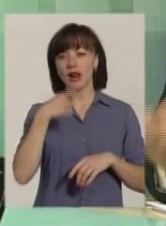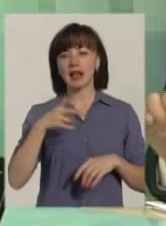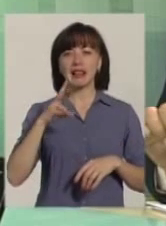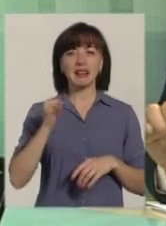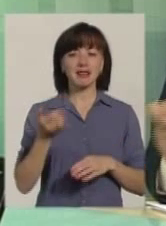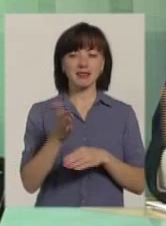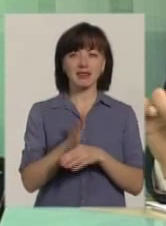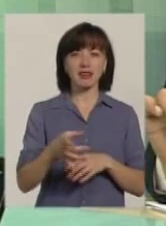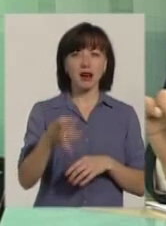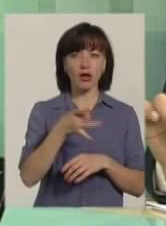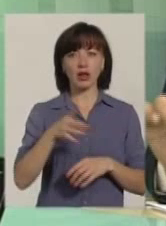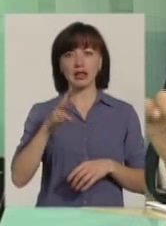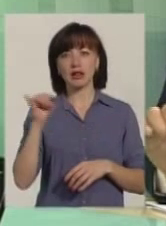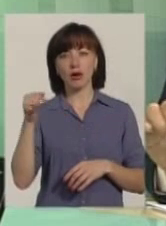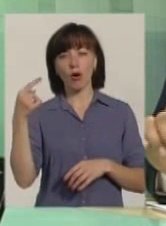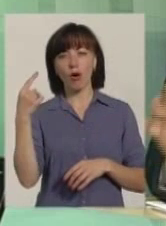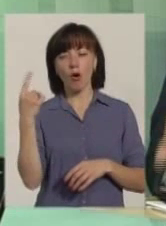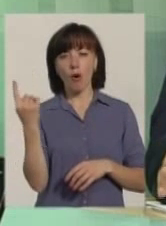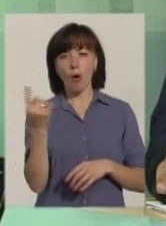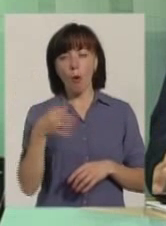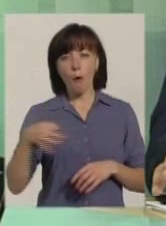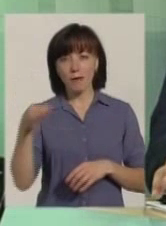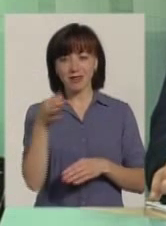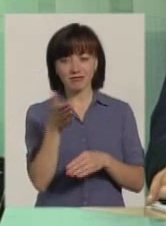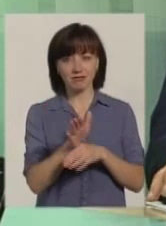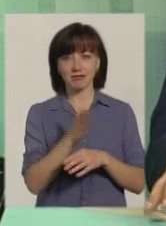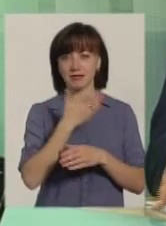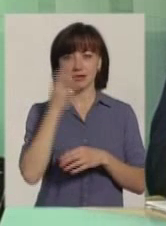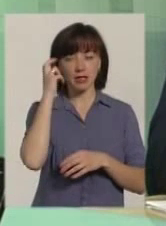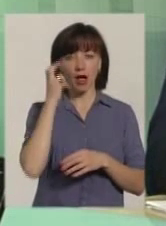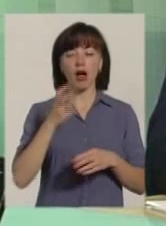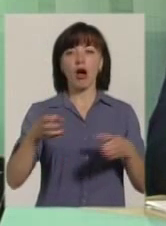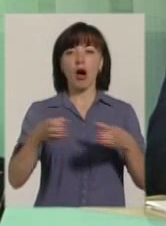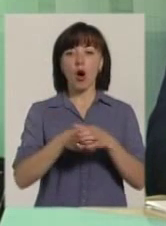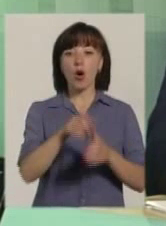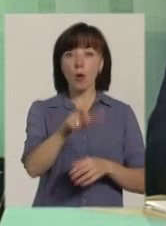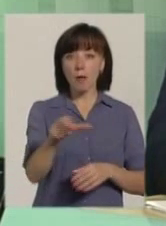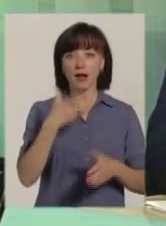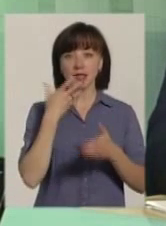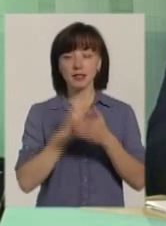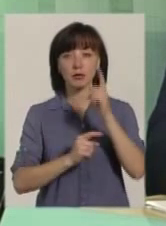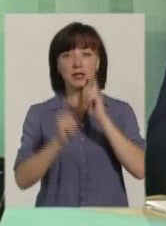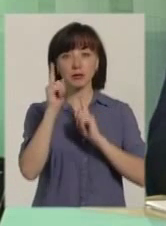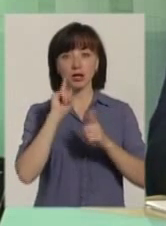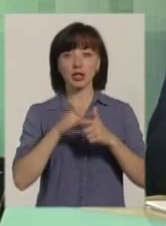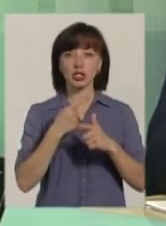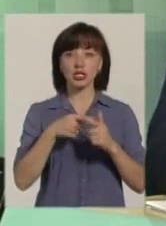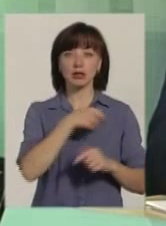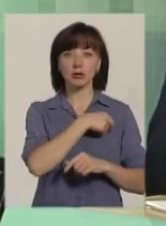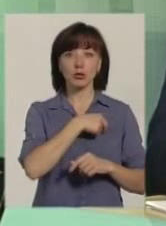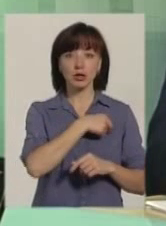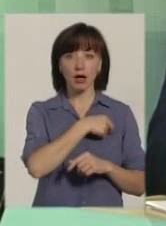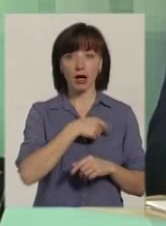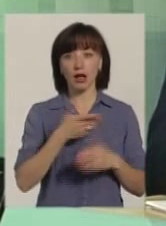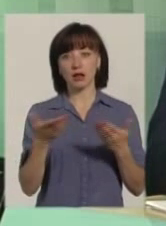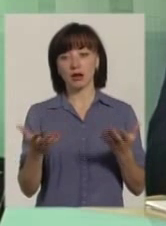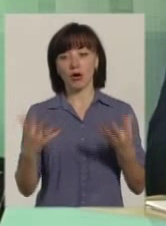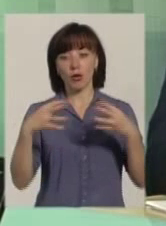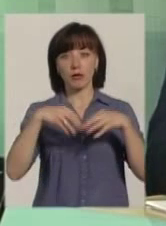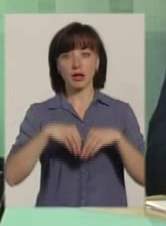з області, ні з Києва, ніхто. Громада на своєму зібранні, чи це депутати,